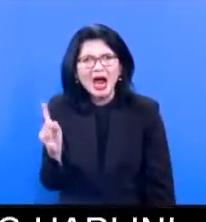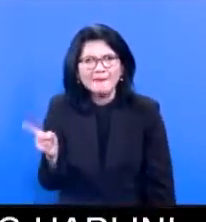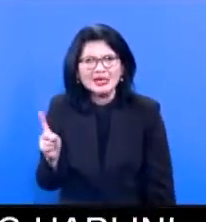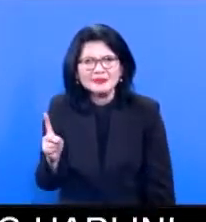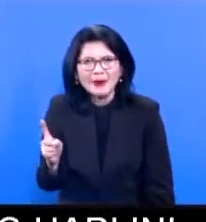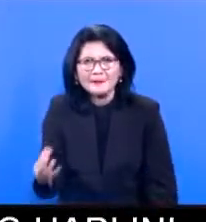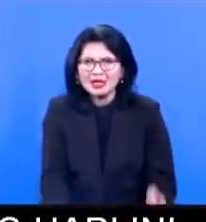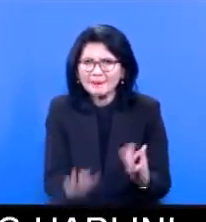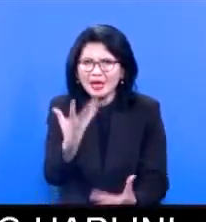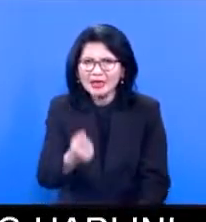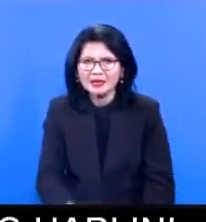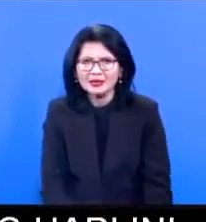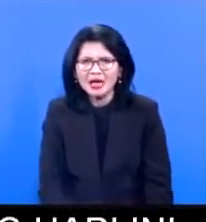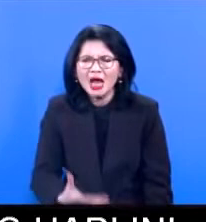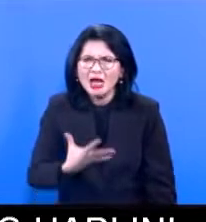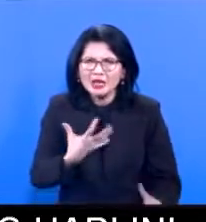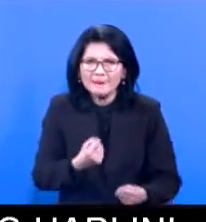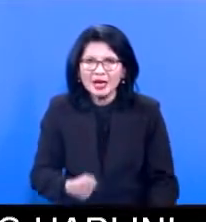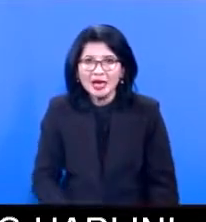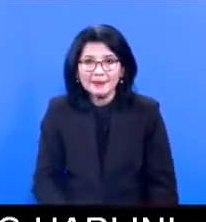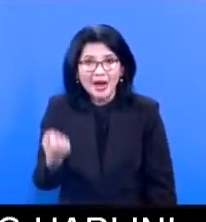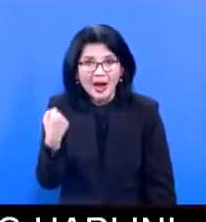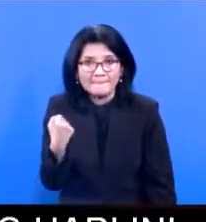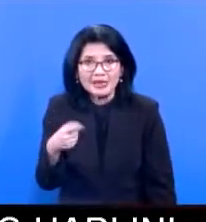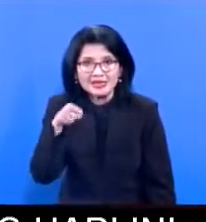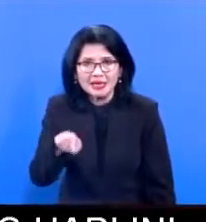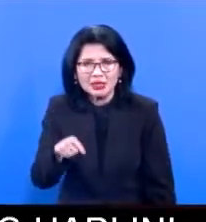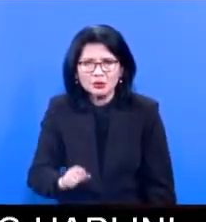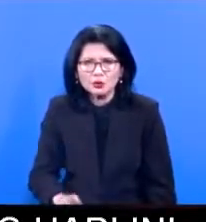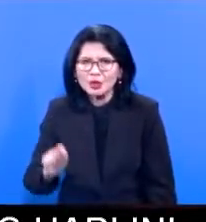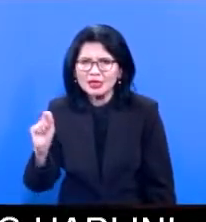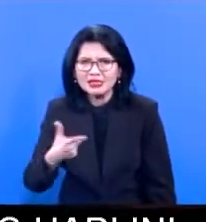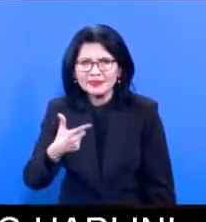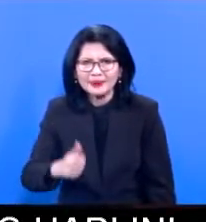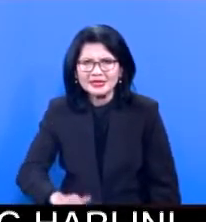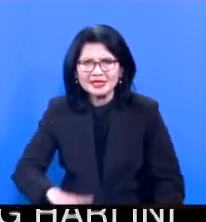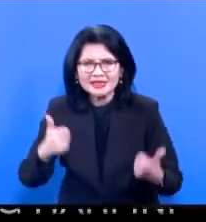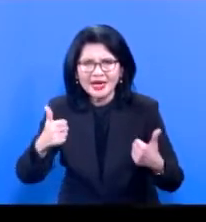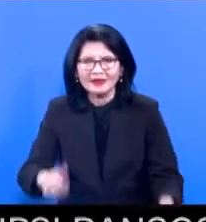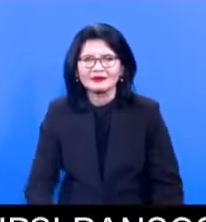kebakaran. Pedagang berharap agar pasar Leles yang tengah direnovasi bisa segera rampung